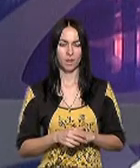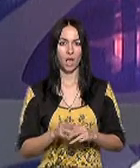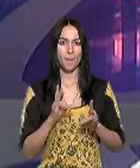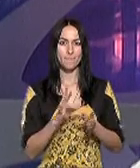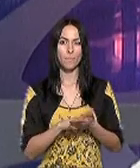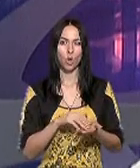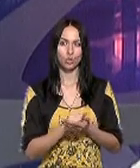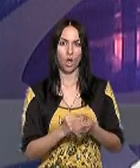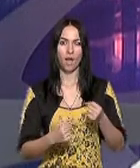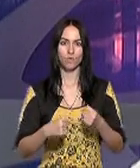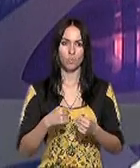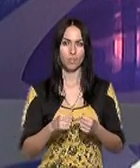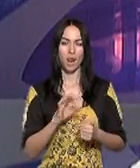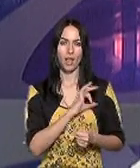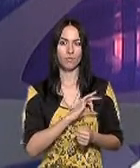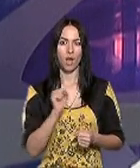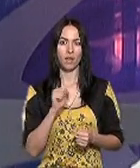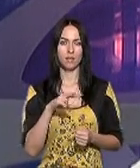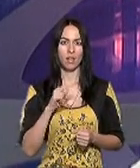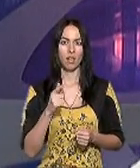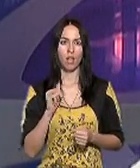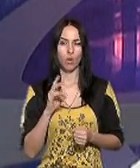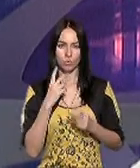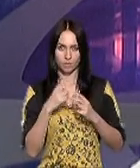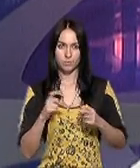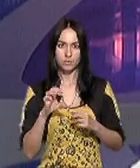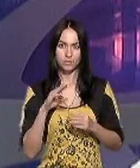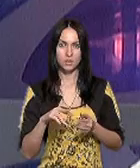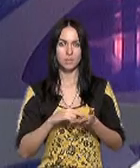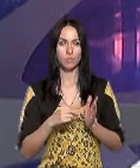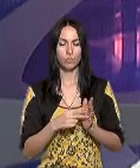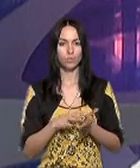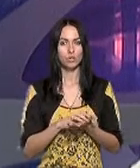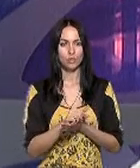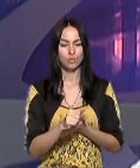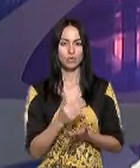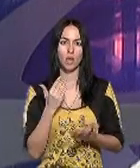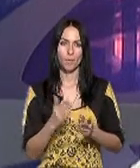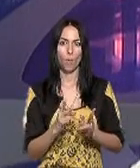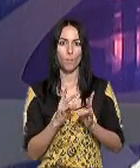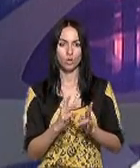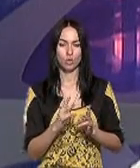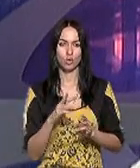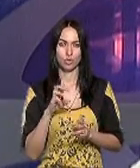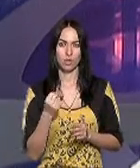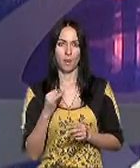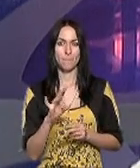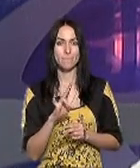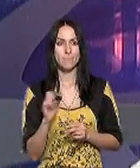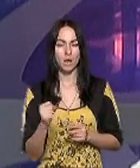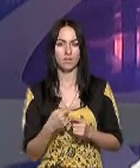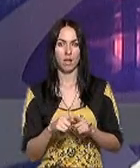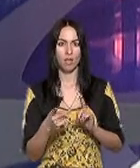Пошкодження автомобіля адвоката Андрія Гагуна розслідують за статтею «Умисне знищення або пошкодження майна». Це друге